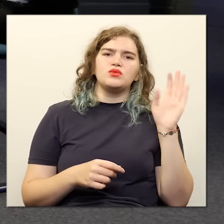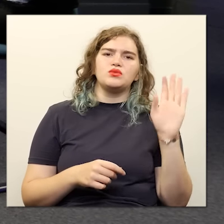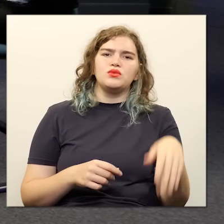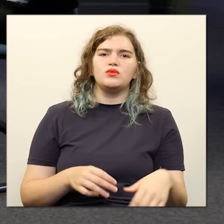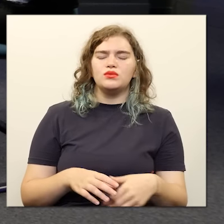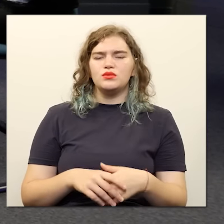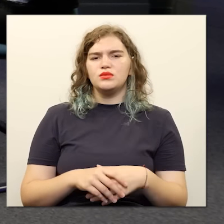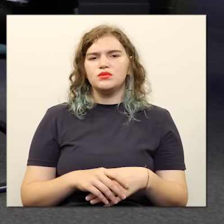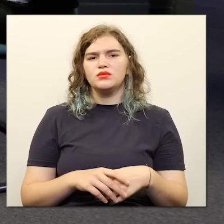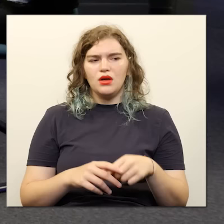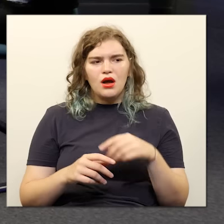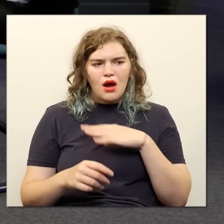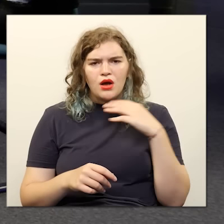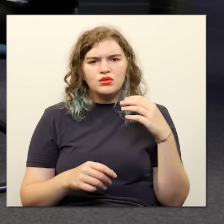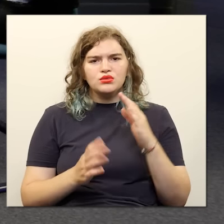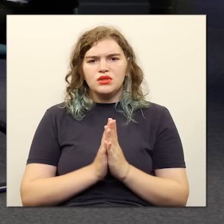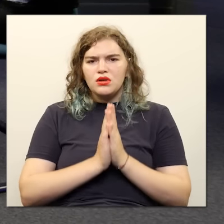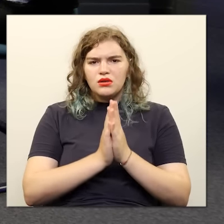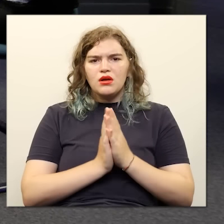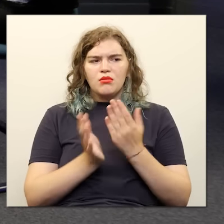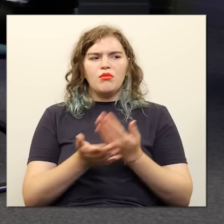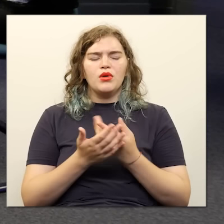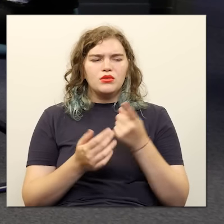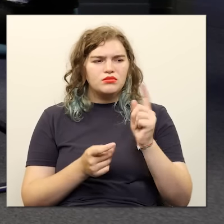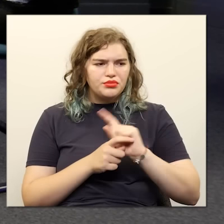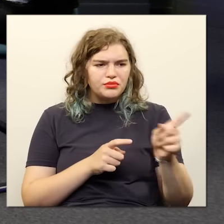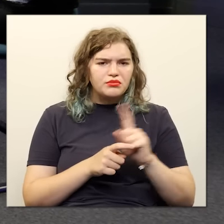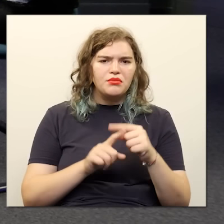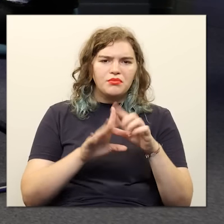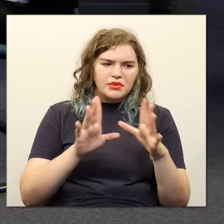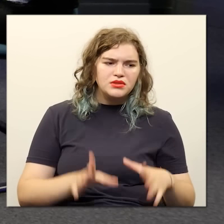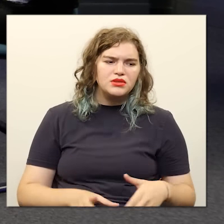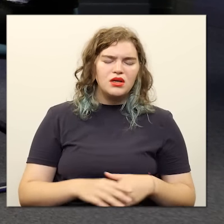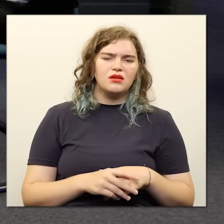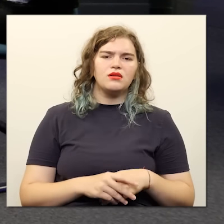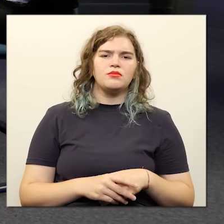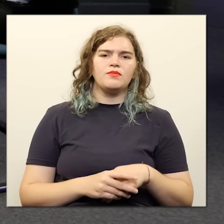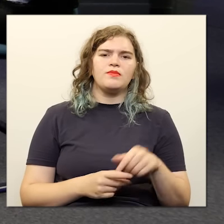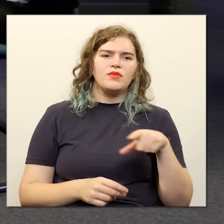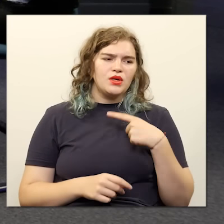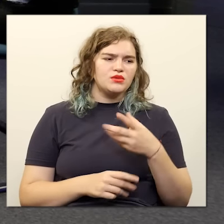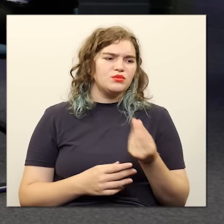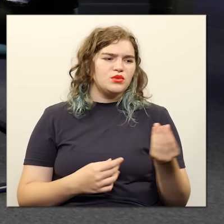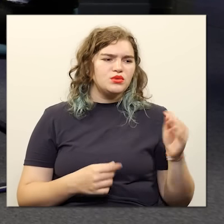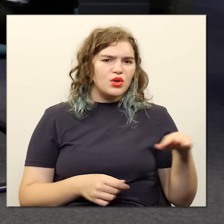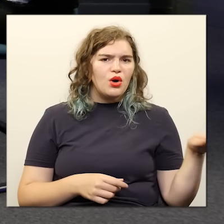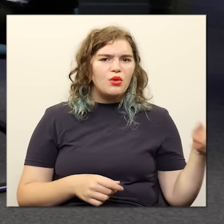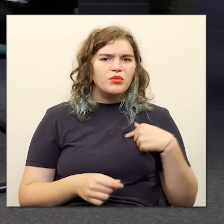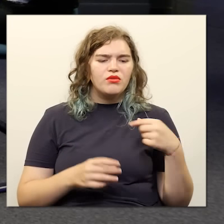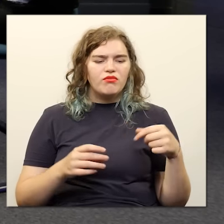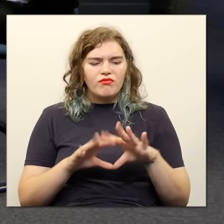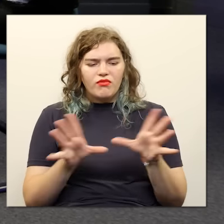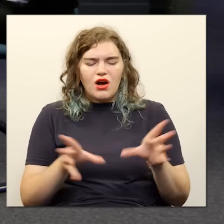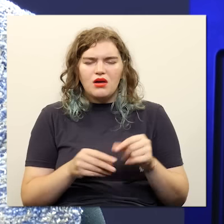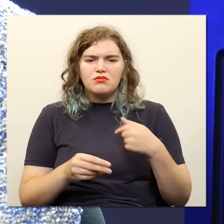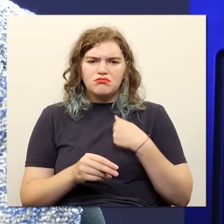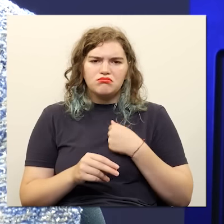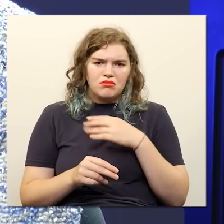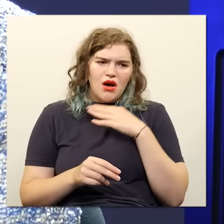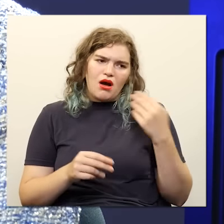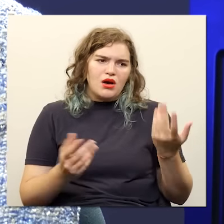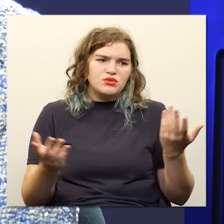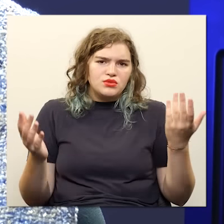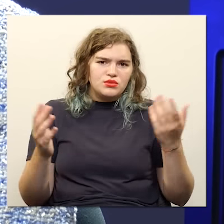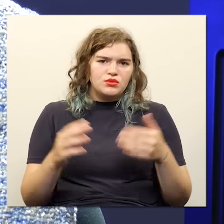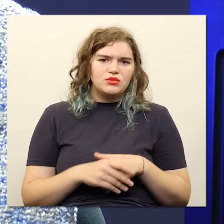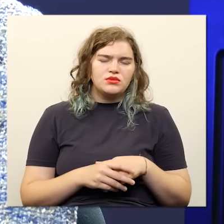Nu e destul că ne rugăm, că mergem la biserică, că, uite, sunt atâția copii în familia noastră.